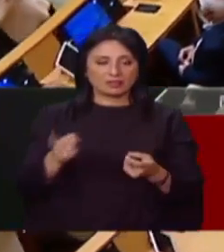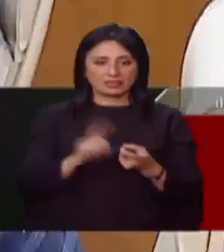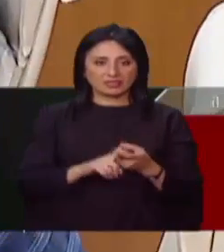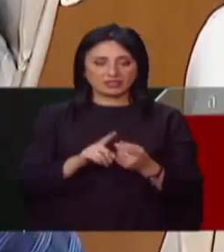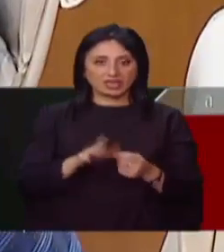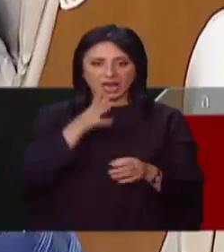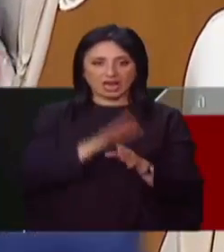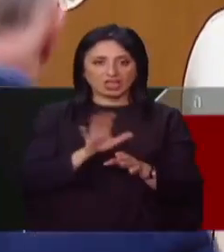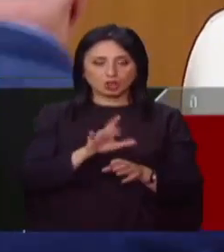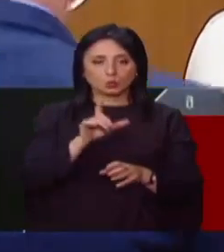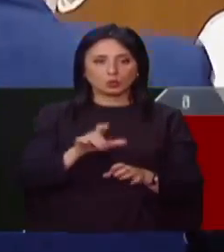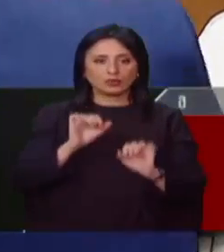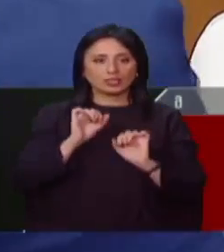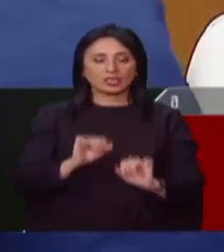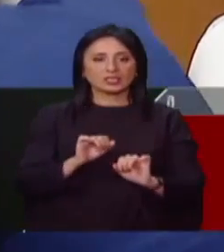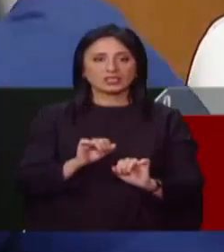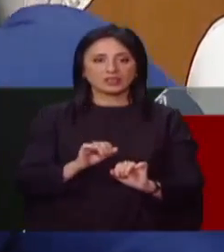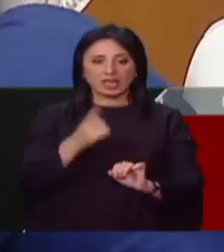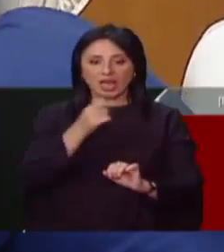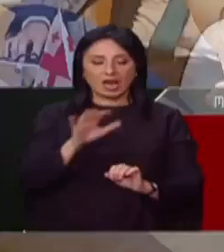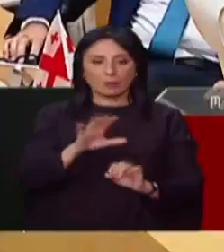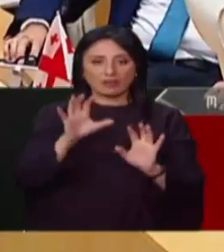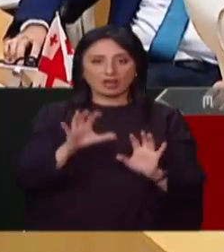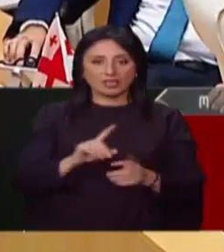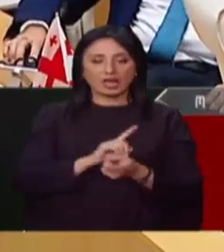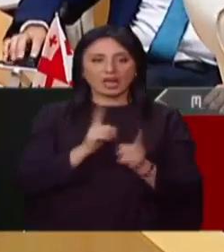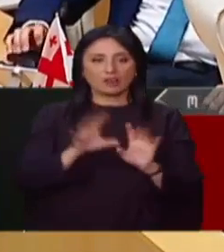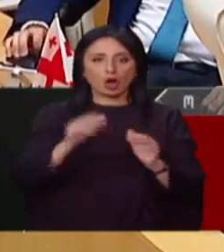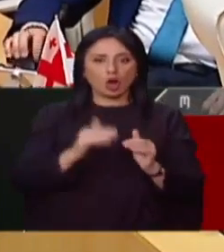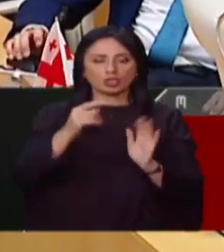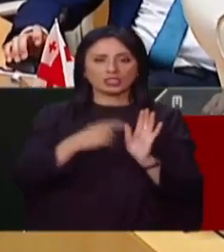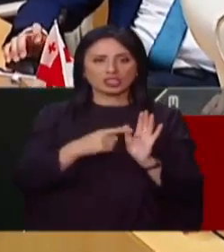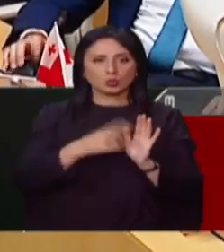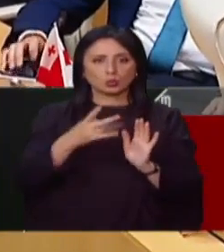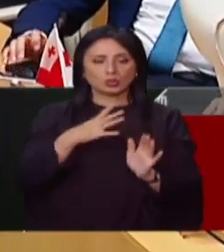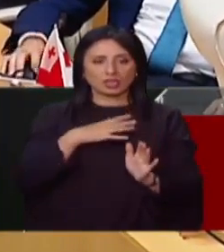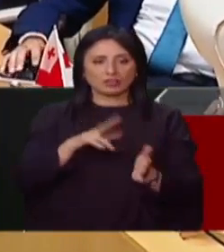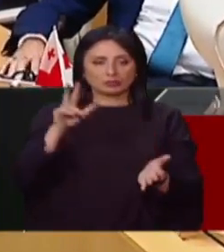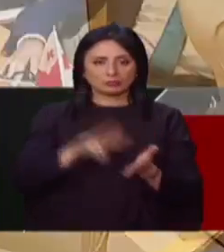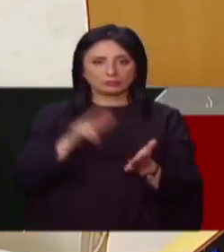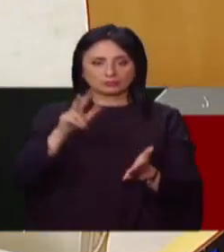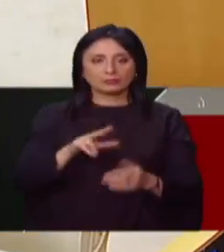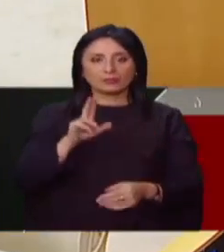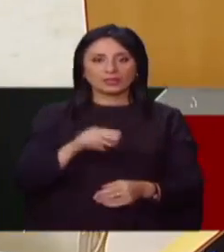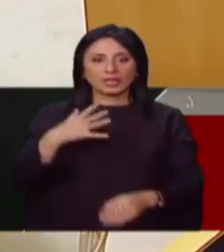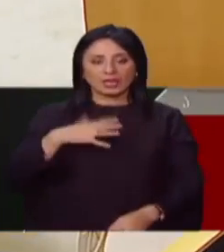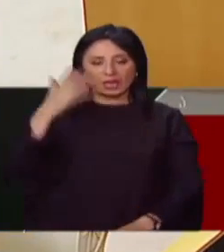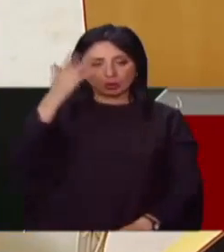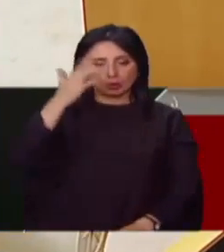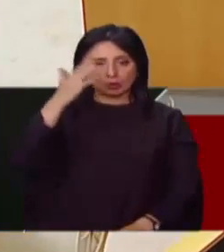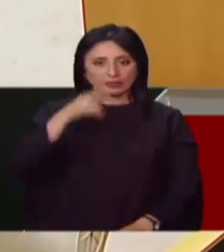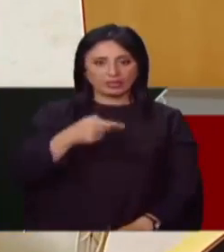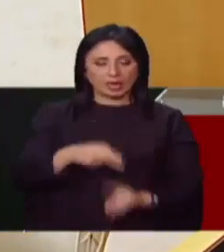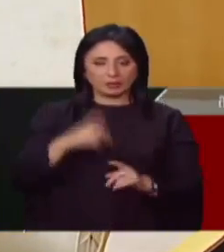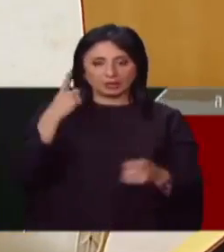ზეგავლენისგან არასრულწლოვანთა დაცვა არამხოლოდ კანონით, არამედ კონსტიტუციით უნდა იყოს გამყარებული და ქართული ოცნების